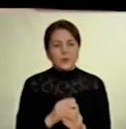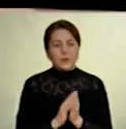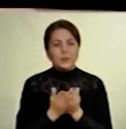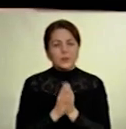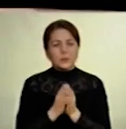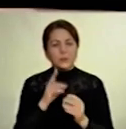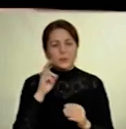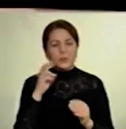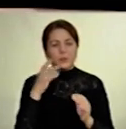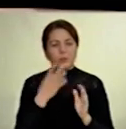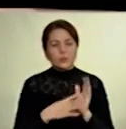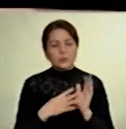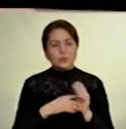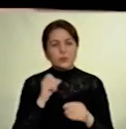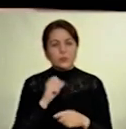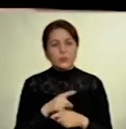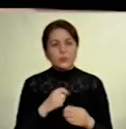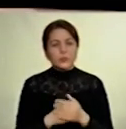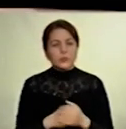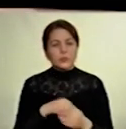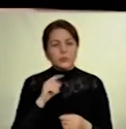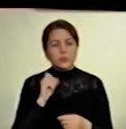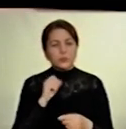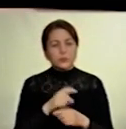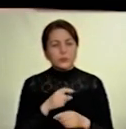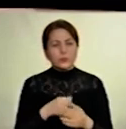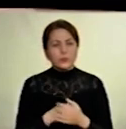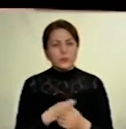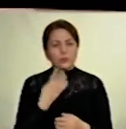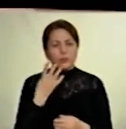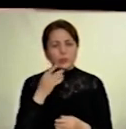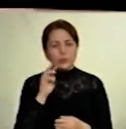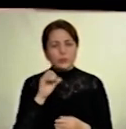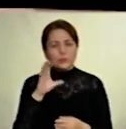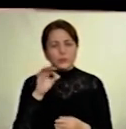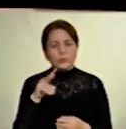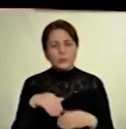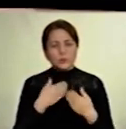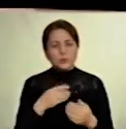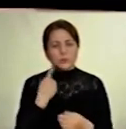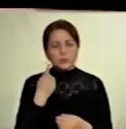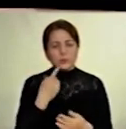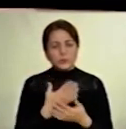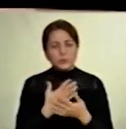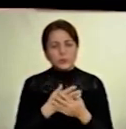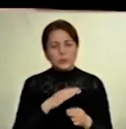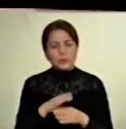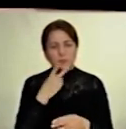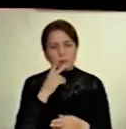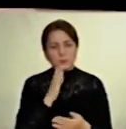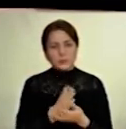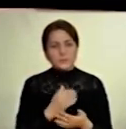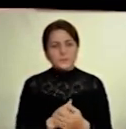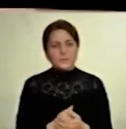oldingizmi? Darsligimizdagi 290-topshiriq. Demak, bu topshiriqda To'rtta misol berilgan, aynan bittasini namuna sifatida ko'rsatib